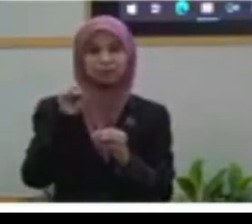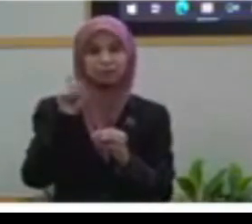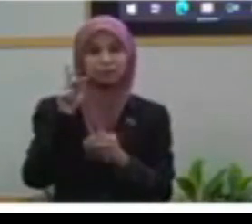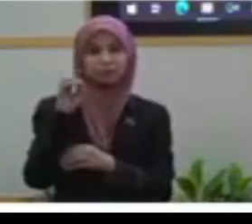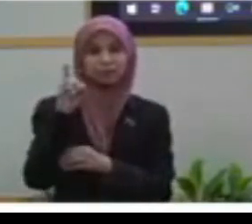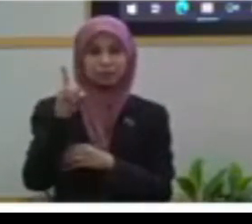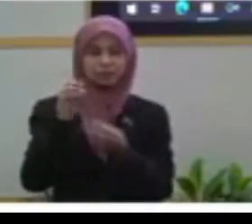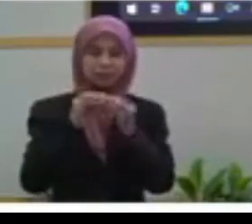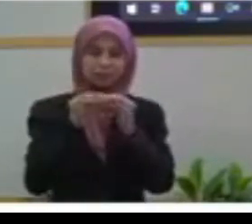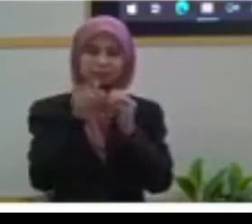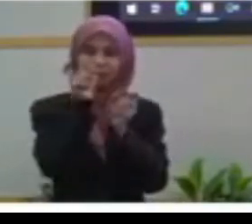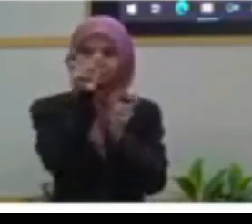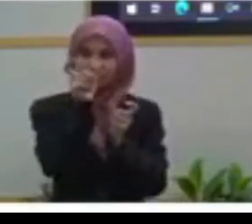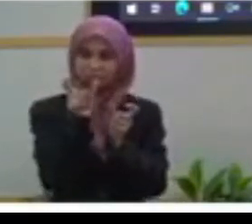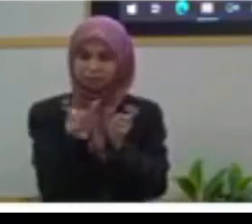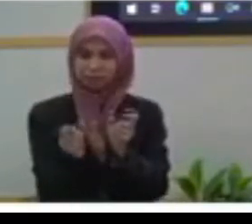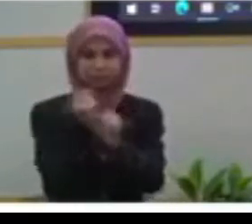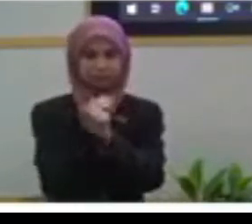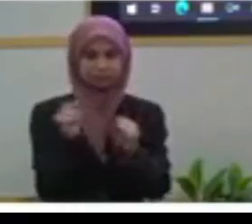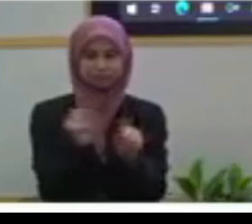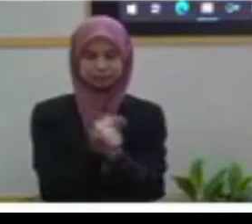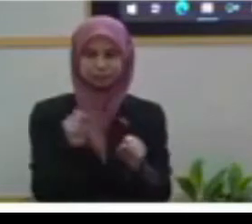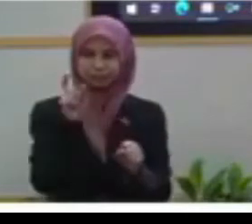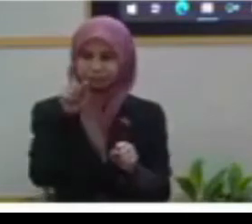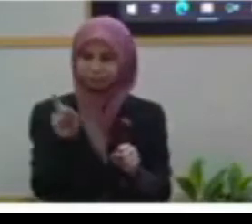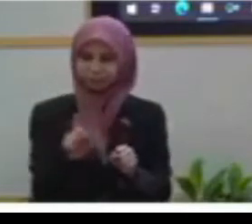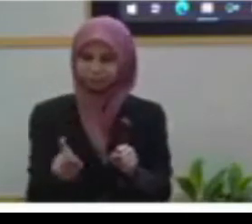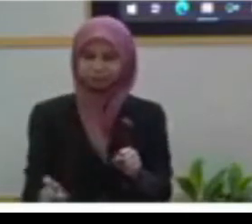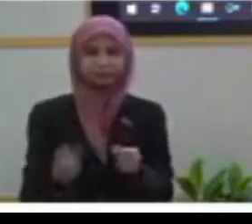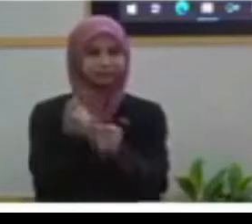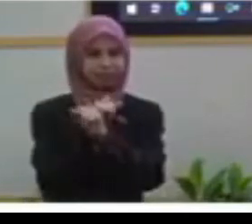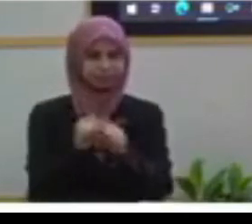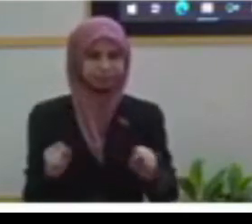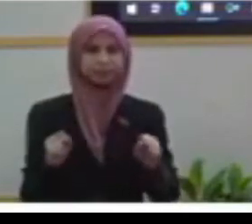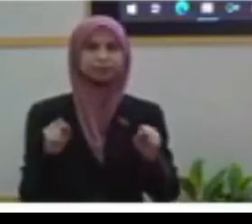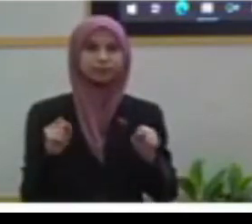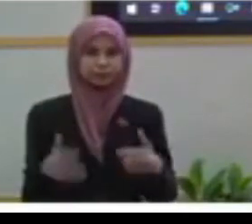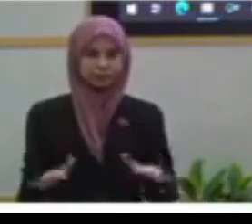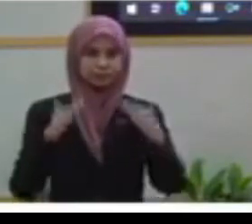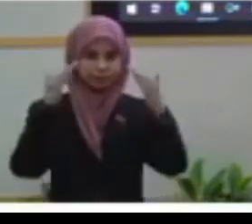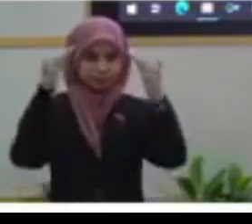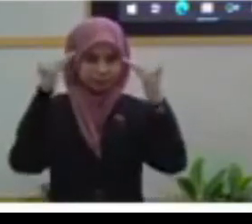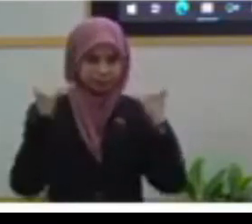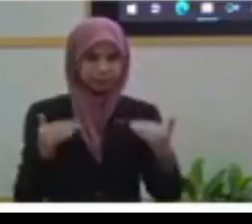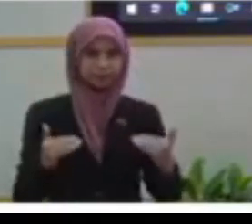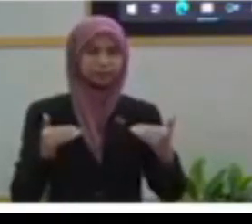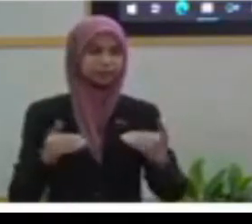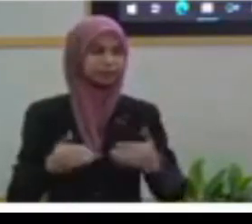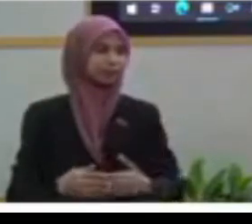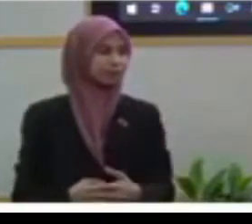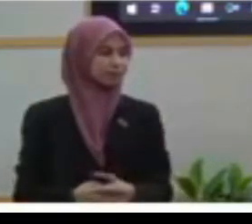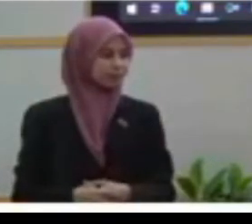negeri, email, nombor telefon. Kemudian, seterusnya,